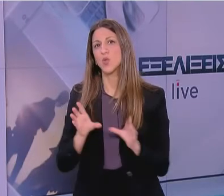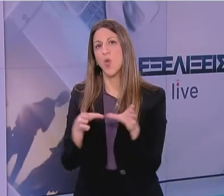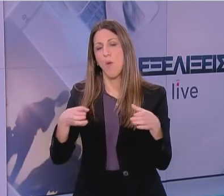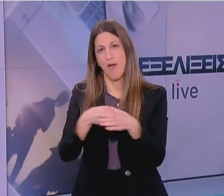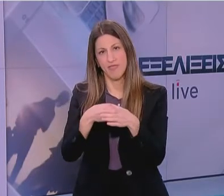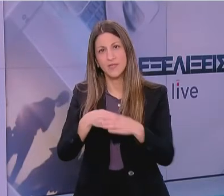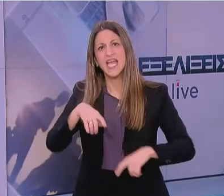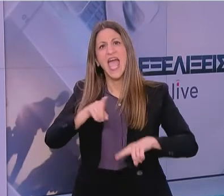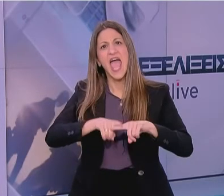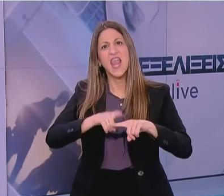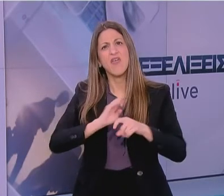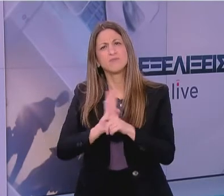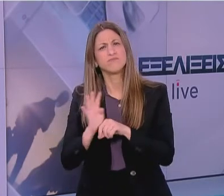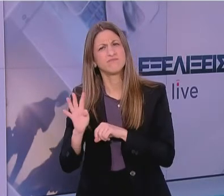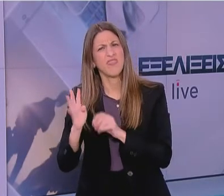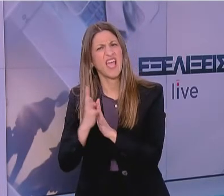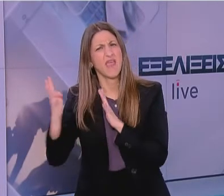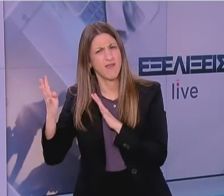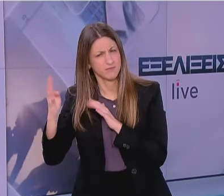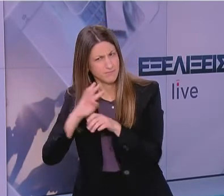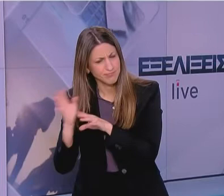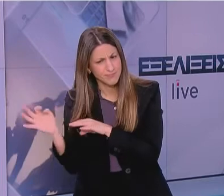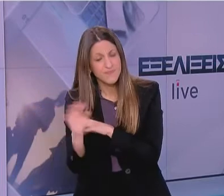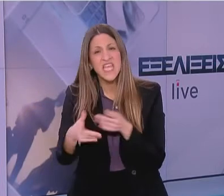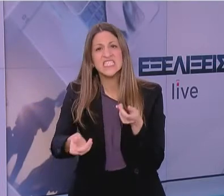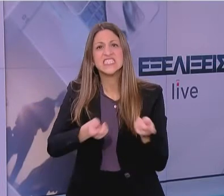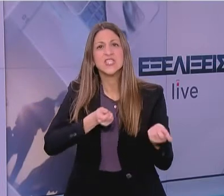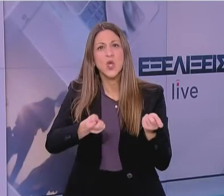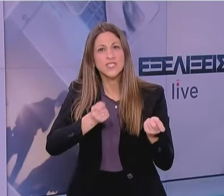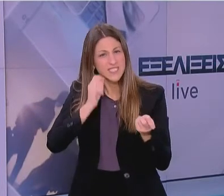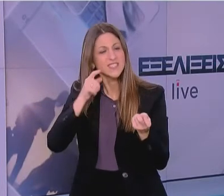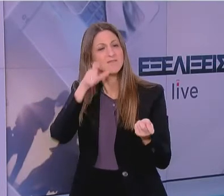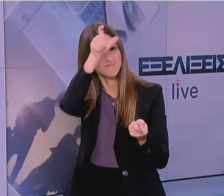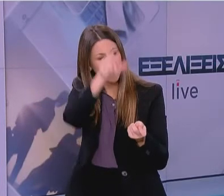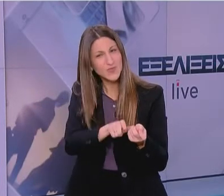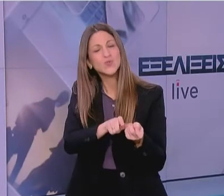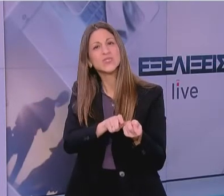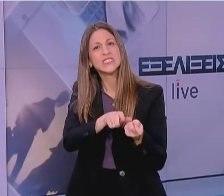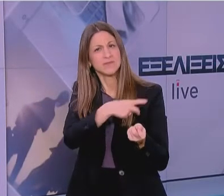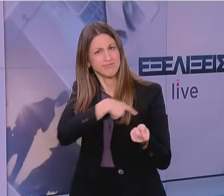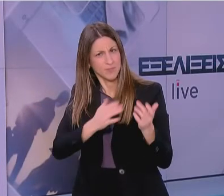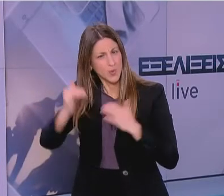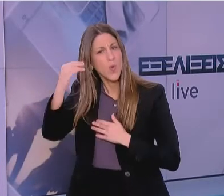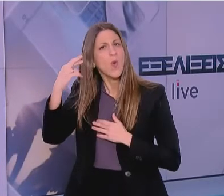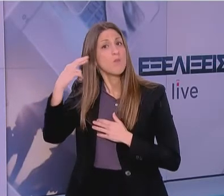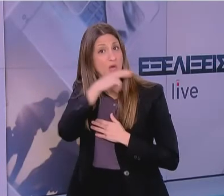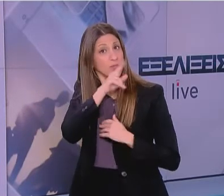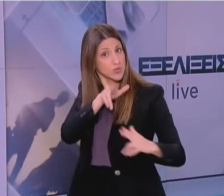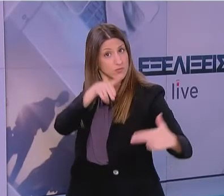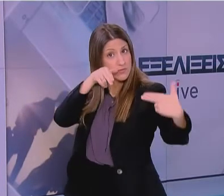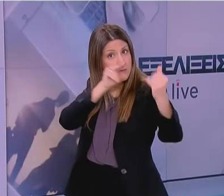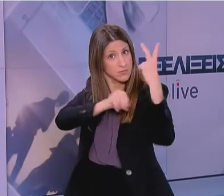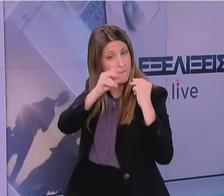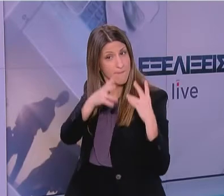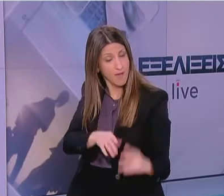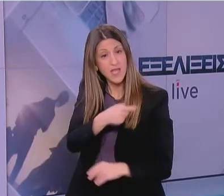Ελλάς COVID-19 3D Printing Supplies, με τους συντονιστές της οποίας είχε τηλεδιάσκεψη ο Πρωθυπουργός Κυριάκος Μητσοτάκης. Η εθελοντική ομάδα πρωταγωνιστεί